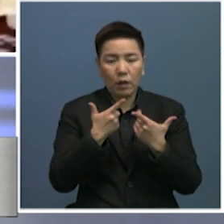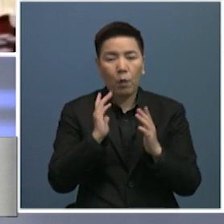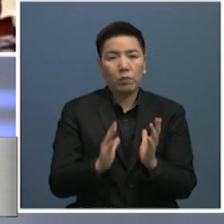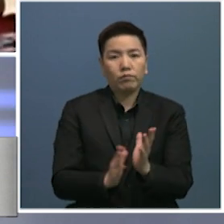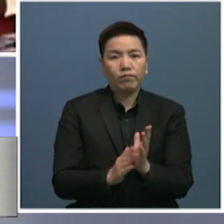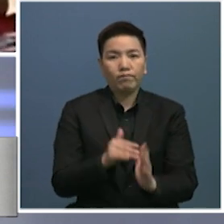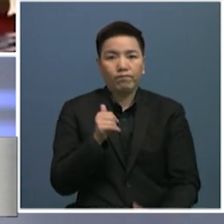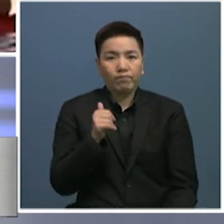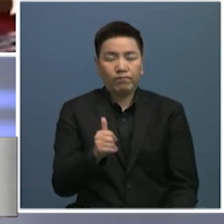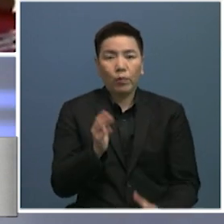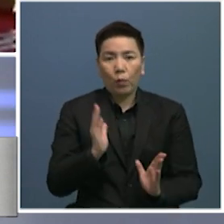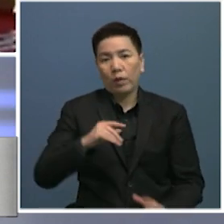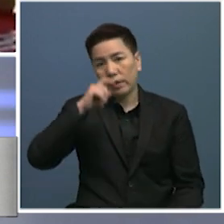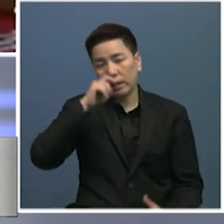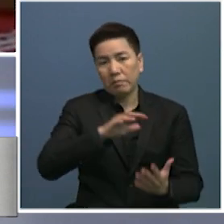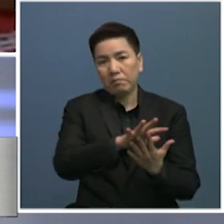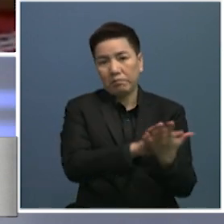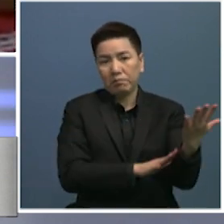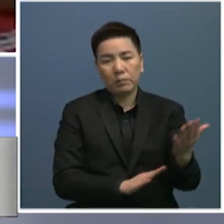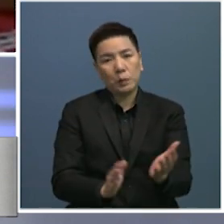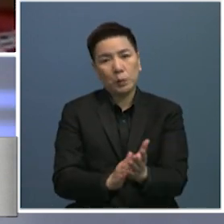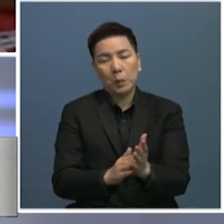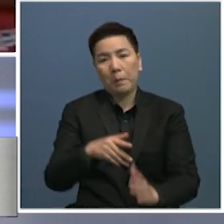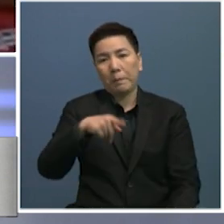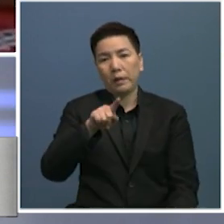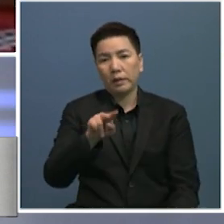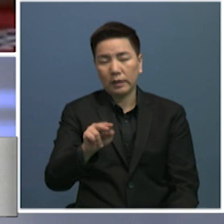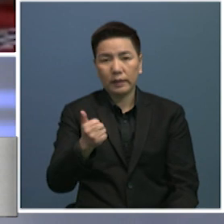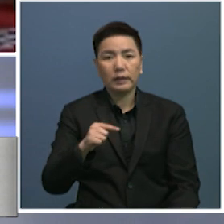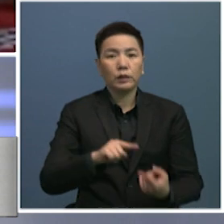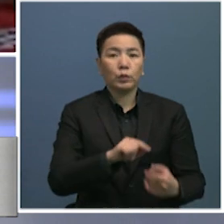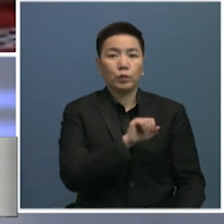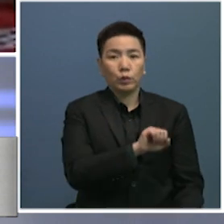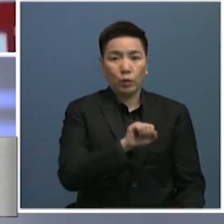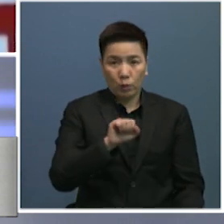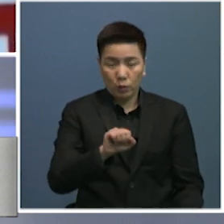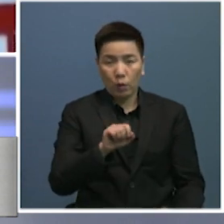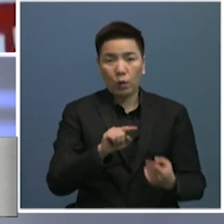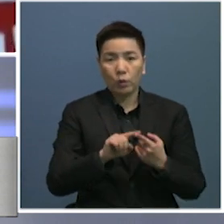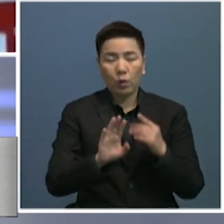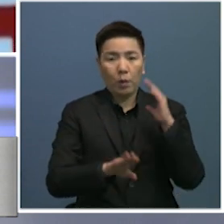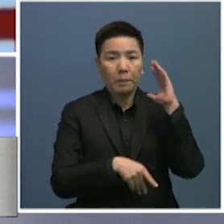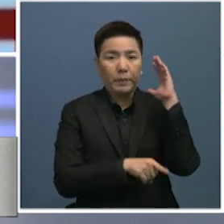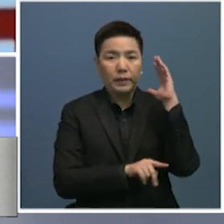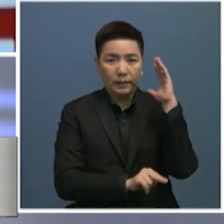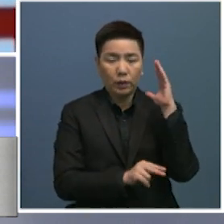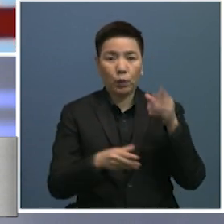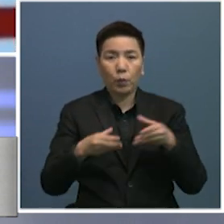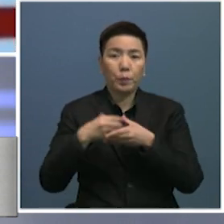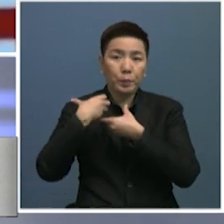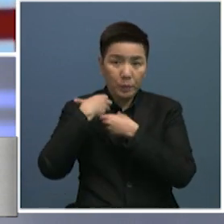คำชื่นชมจากคนไทยทั้งประเทศโดยเฉพาะพันธุ์ทางสสสอันวาร์สาและสสจังหวัดปัตตานีพรรค